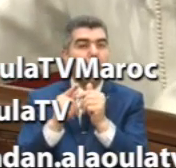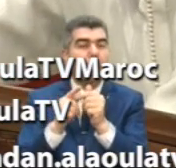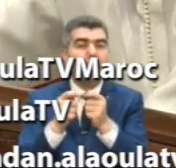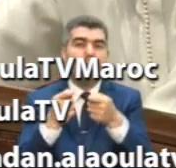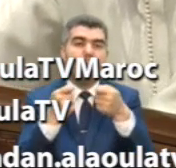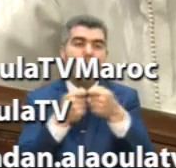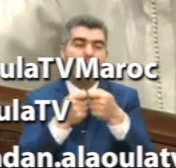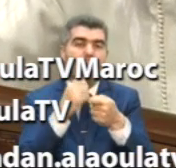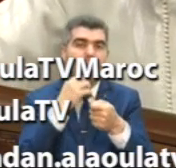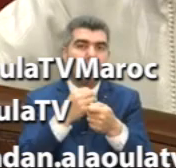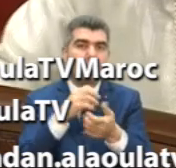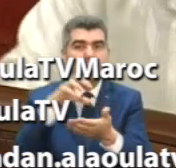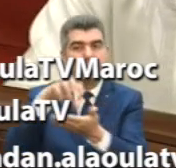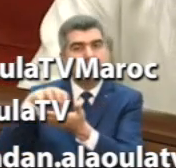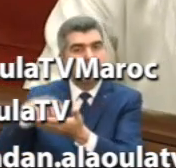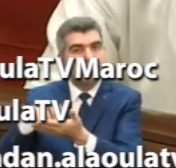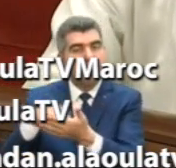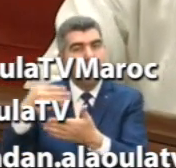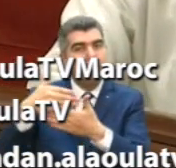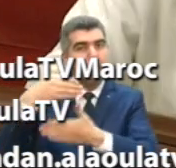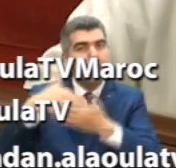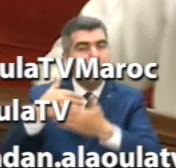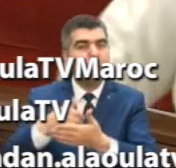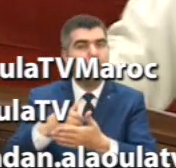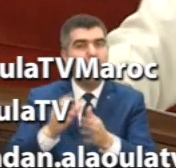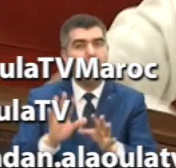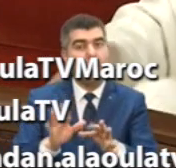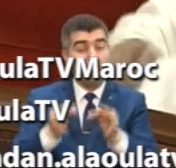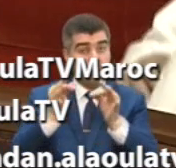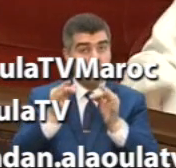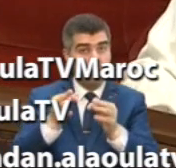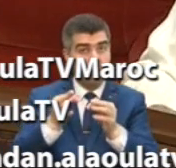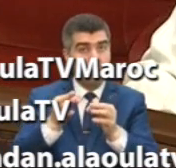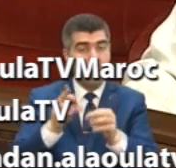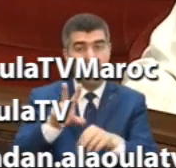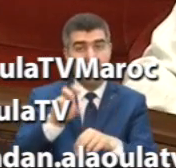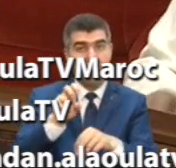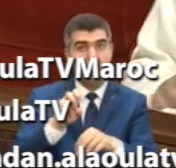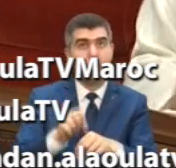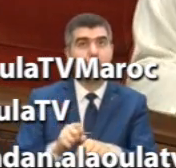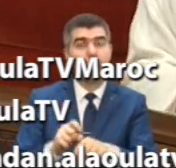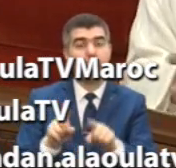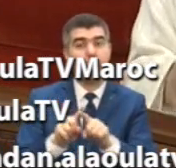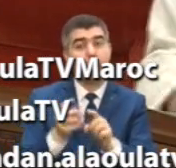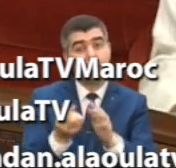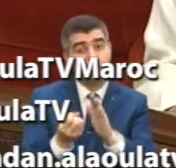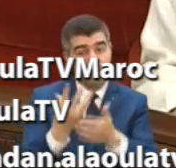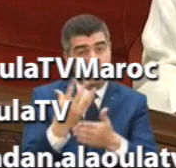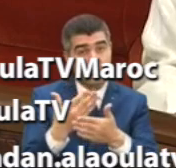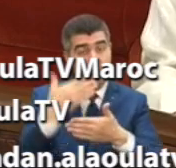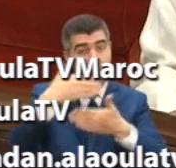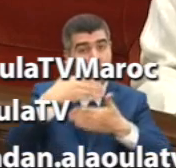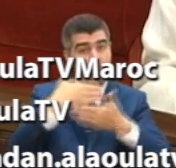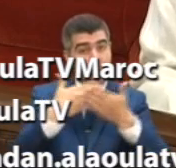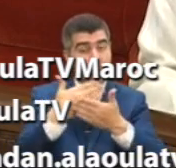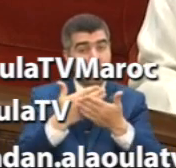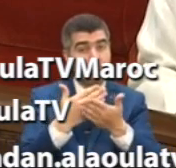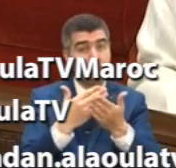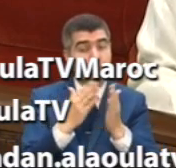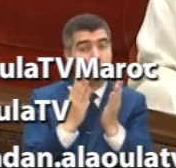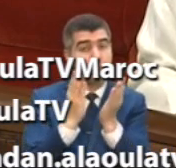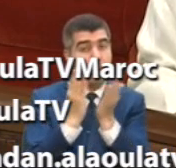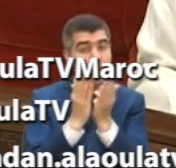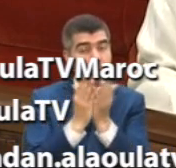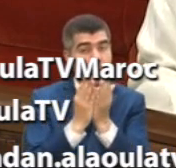على مستوى الجهات والأقاليم. من بين هذه المعايير خصكم تعرفوا بان باش يمكننا نخلقوا واحد العدد ديال المدارس